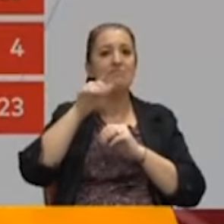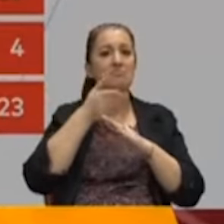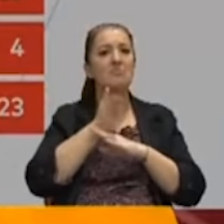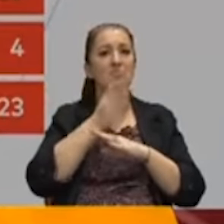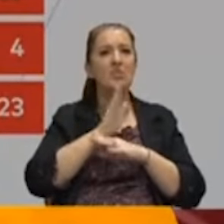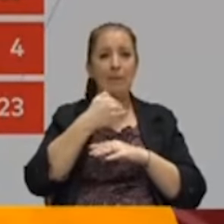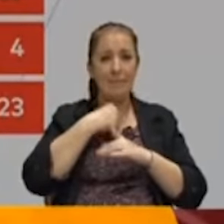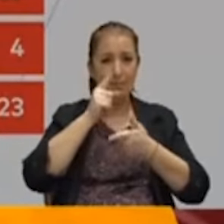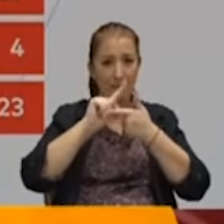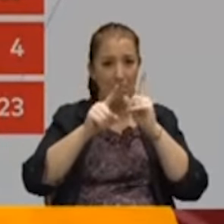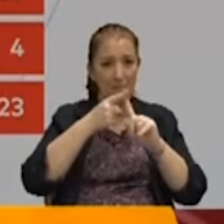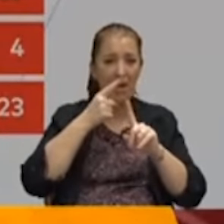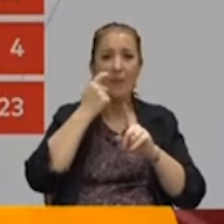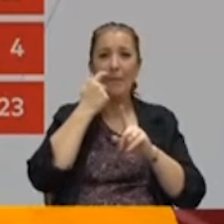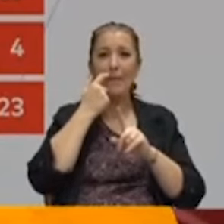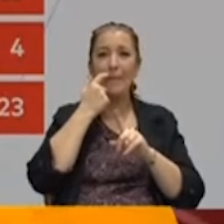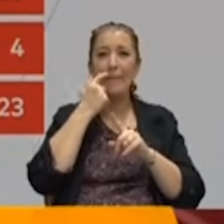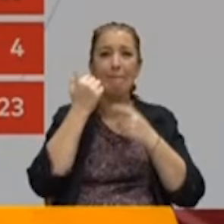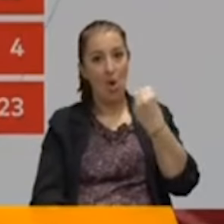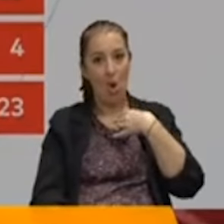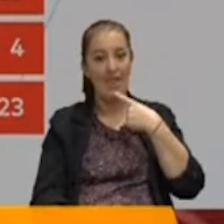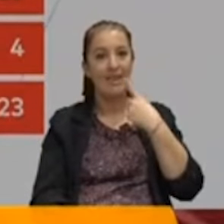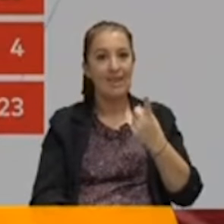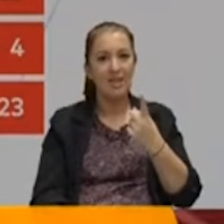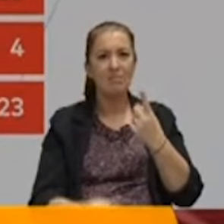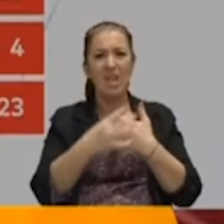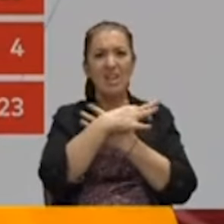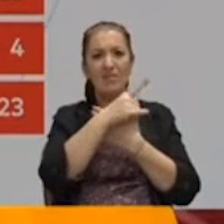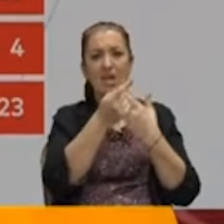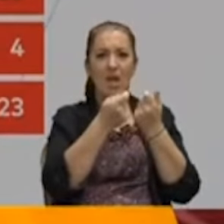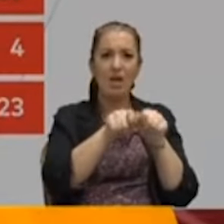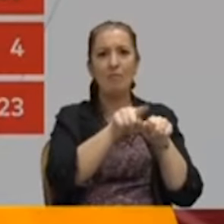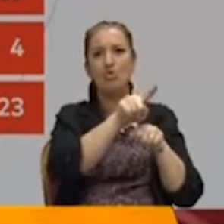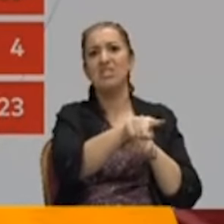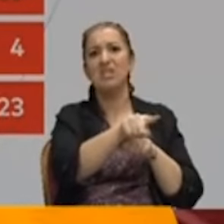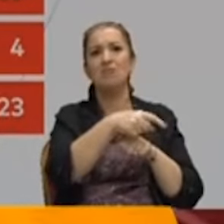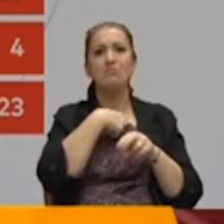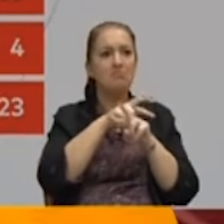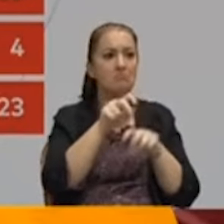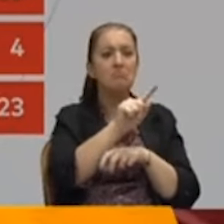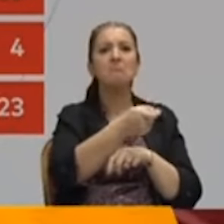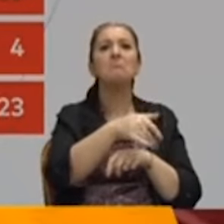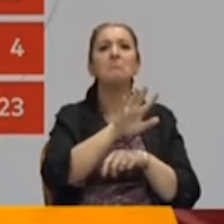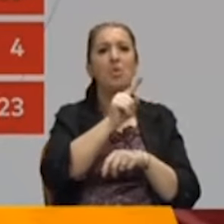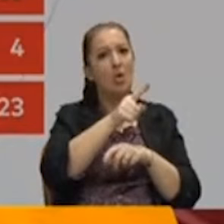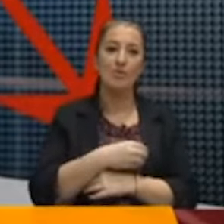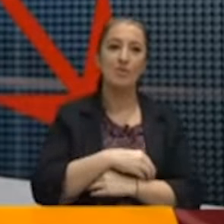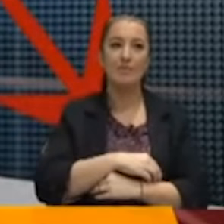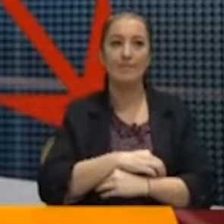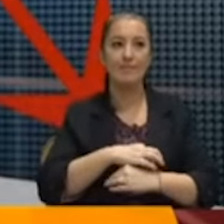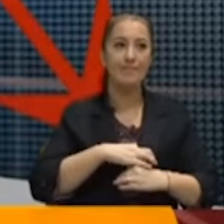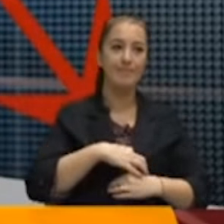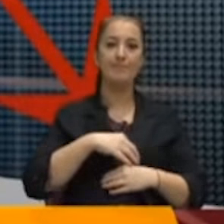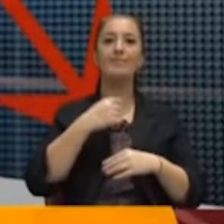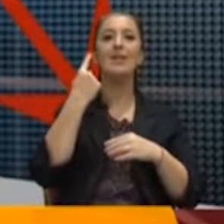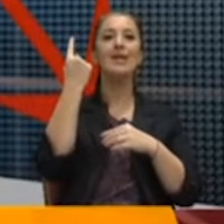bizim partilere falan filan verdiğimiz araç devri bitti. Twitter'ını bile kapatmışlar senin. Bulamadık Twitter'ını. Onu bile kapatmışlar.